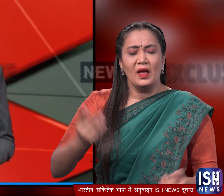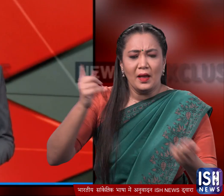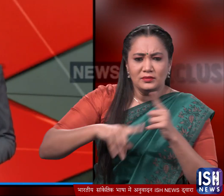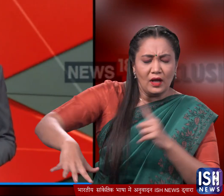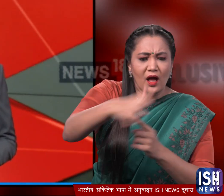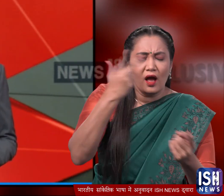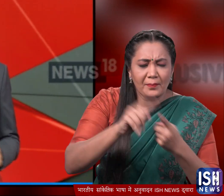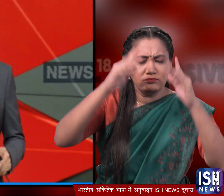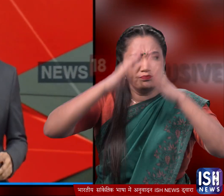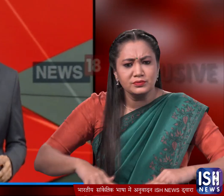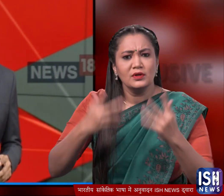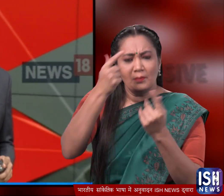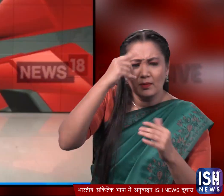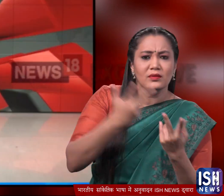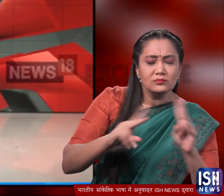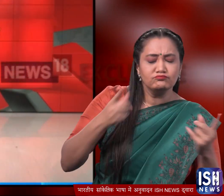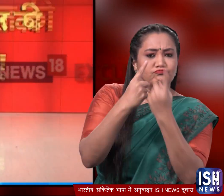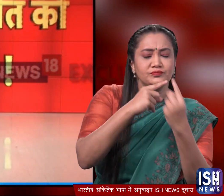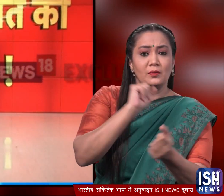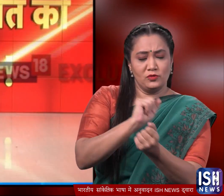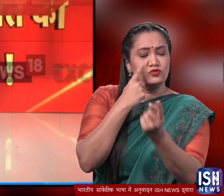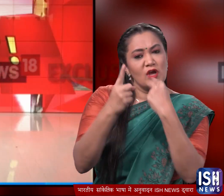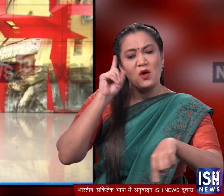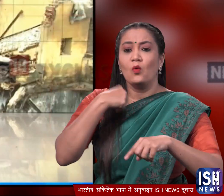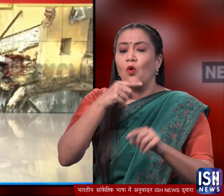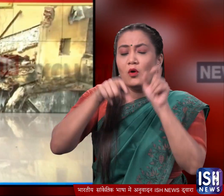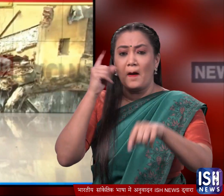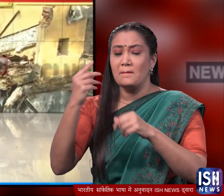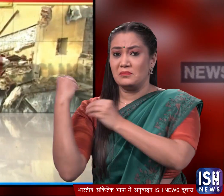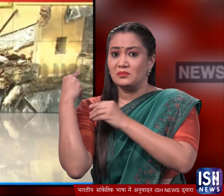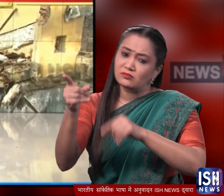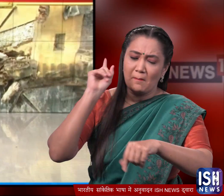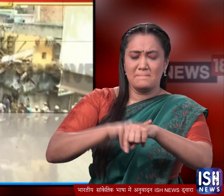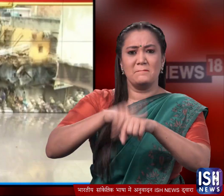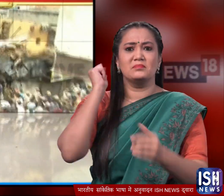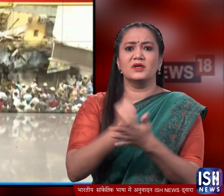की पूरी जानकारी ली। साथ ही पुलिस ने मामले की जांच के बाद दोषियों पर कार्रवाई का भरोसा